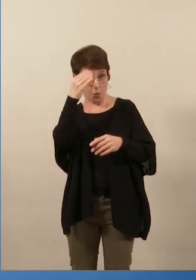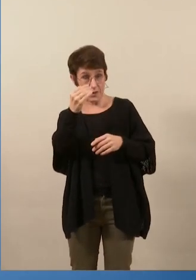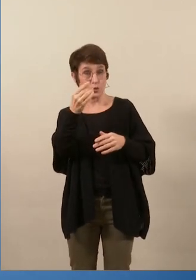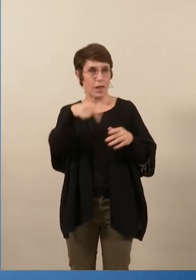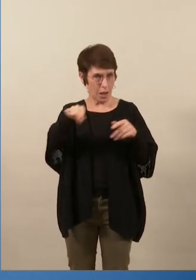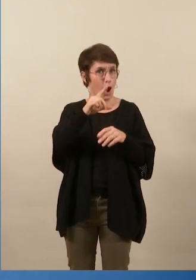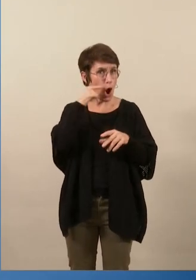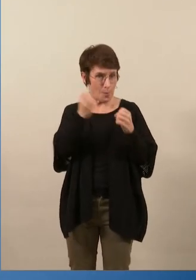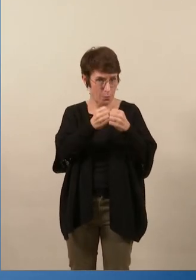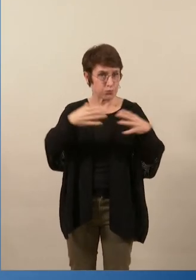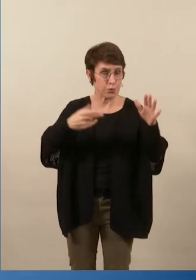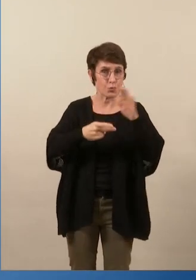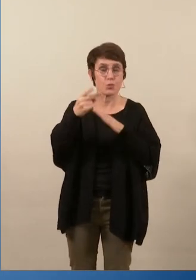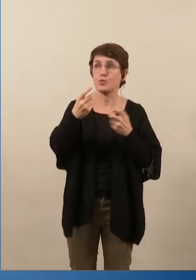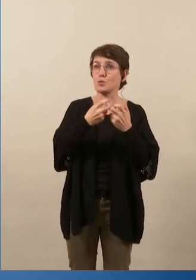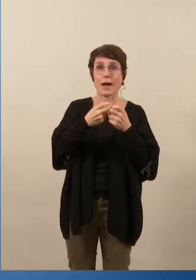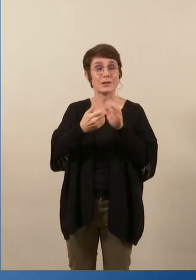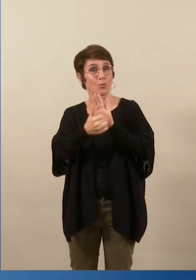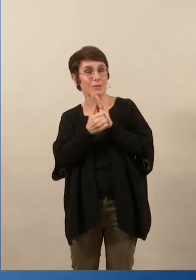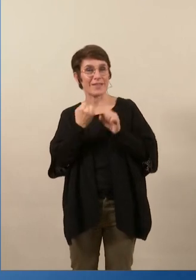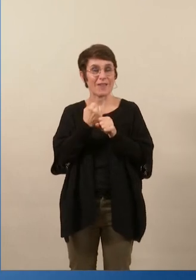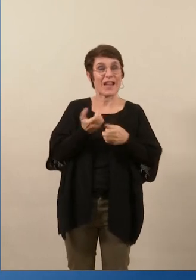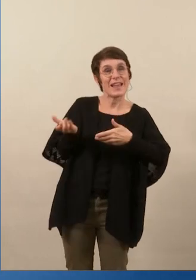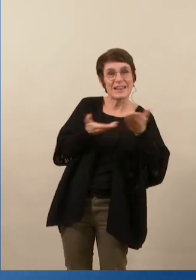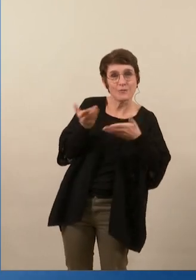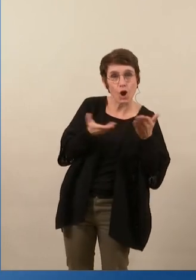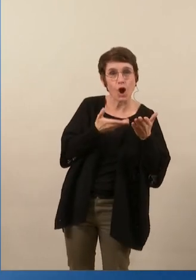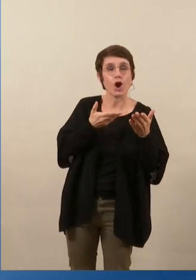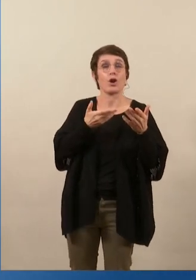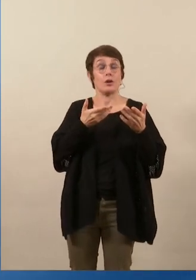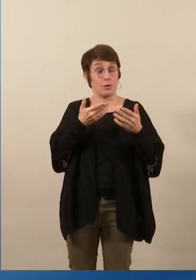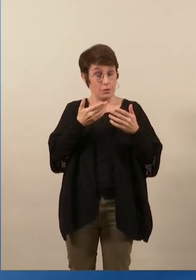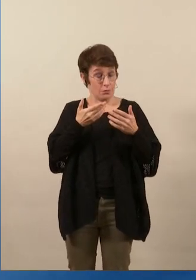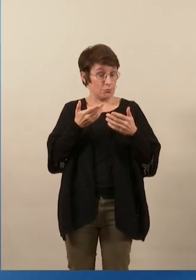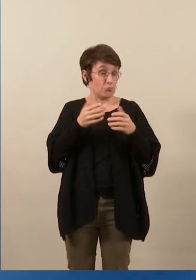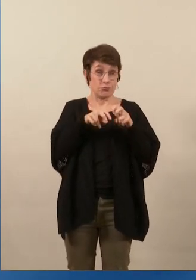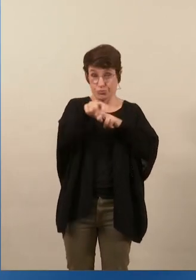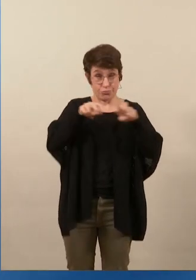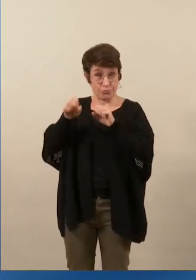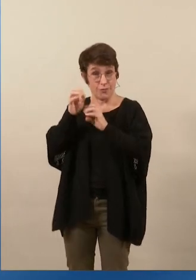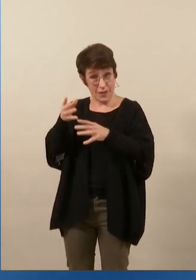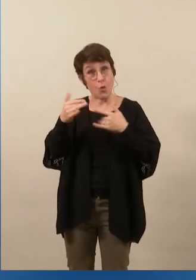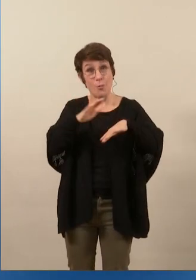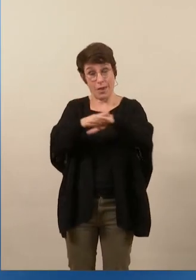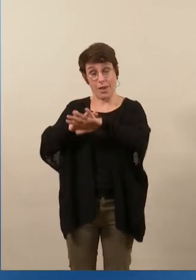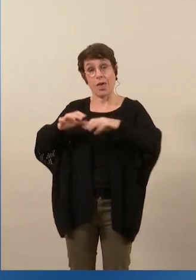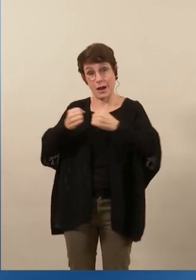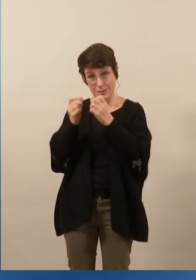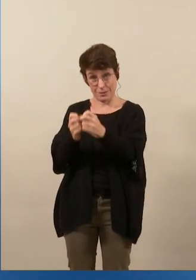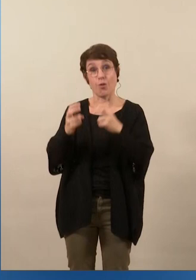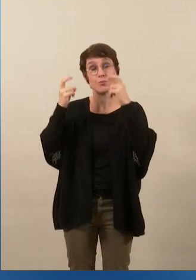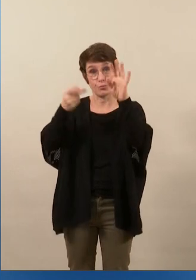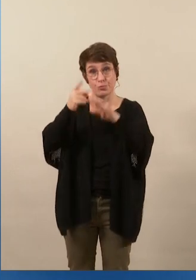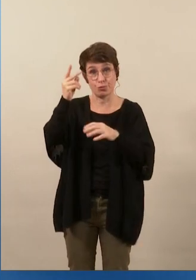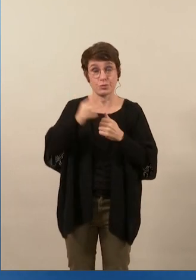les métiers de livraison et les risques d'accidents qui s'accroissent pour ceci la dernière donnée statistique de l'Observatoire